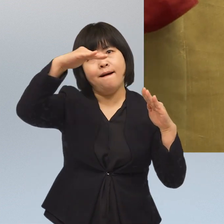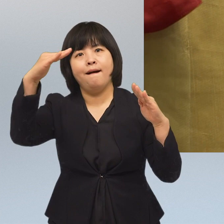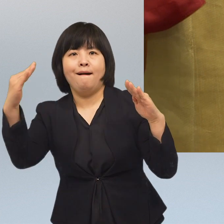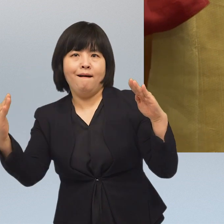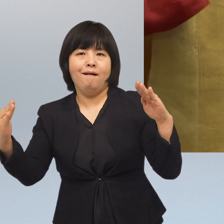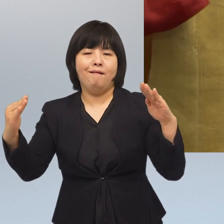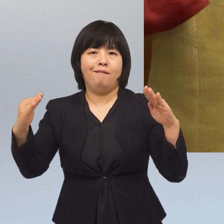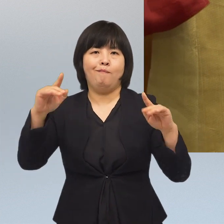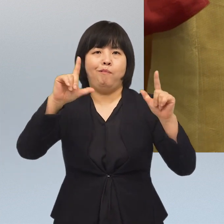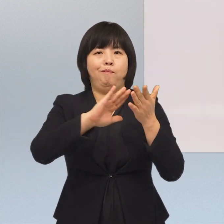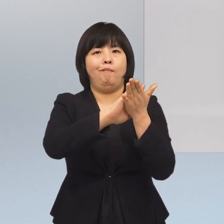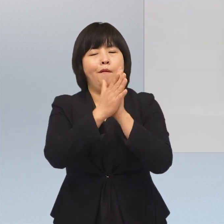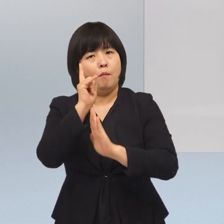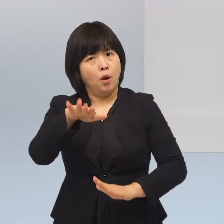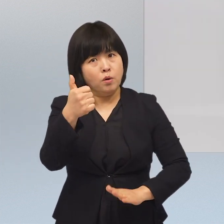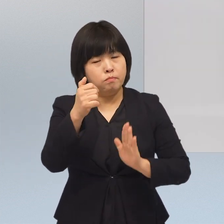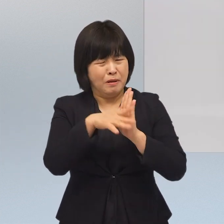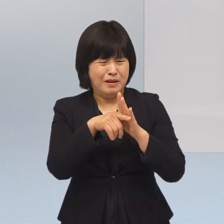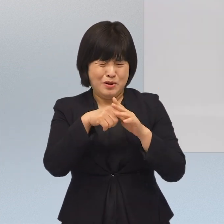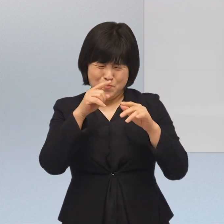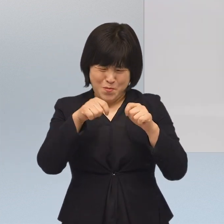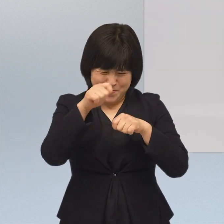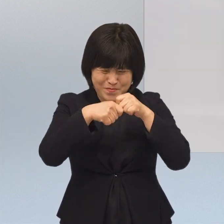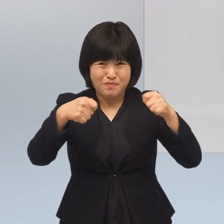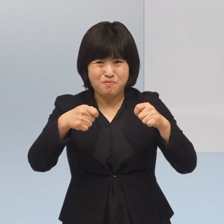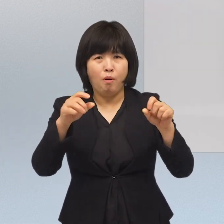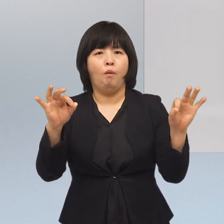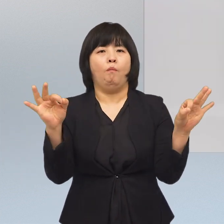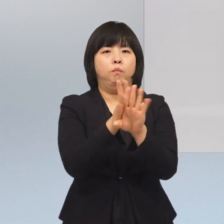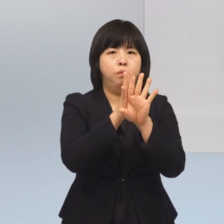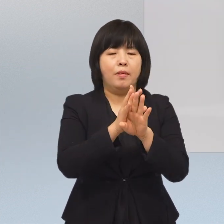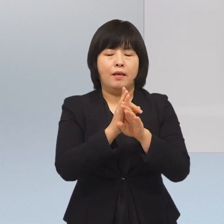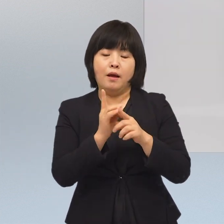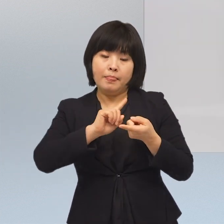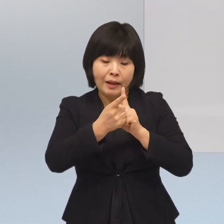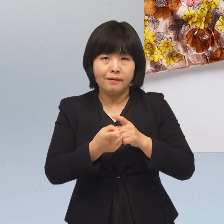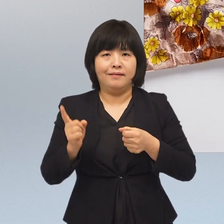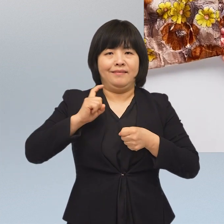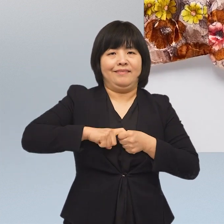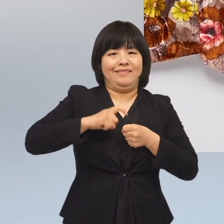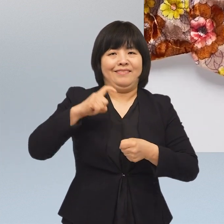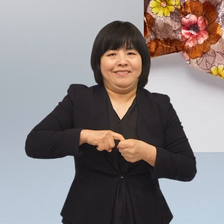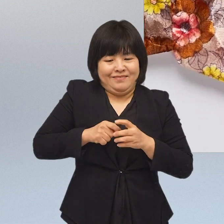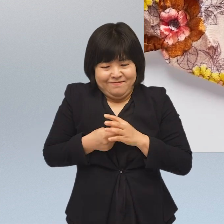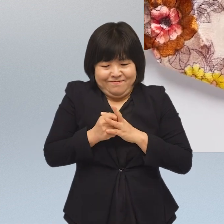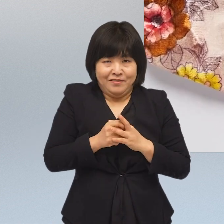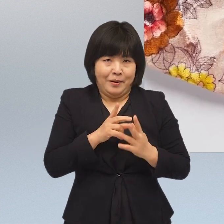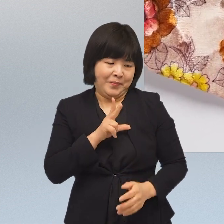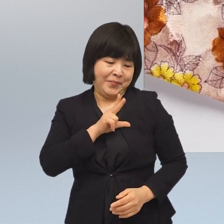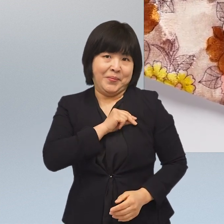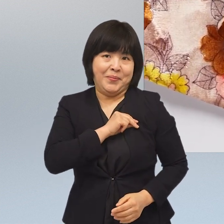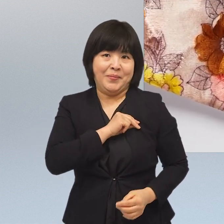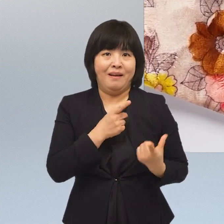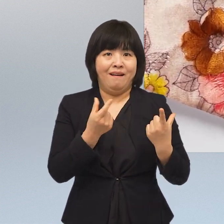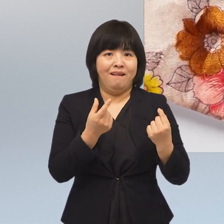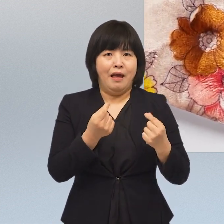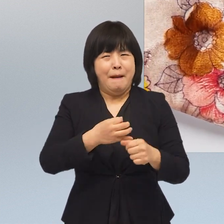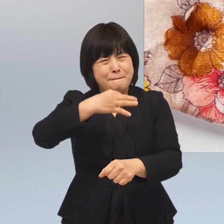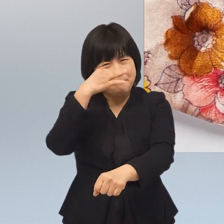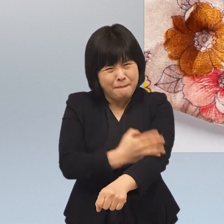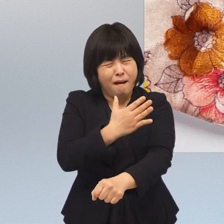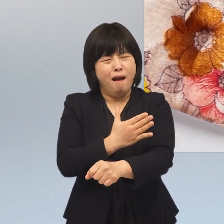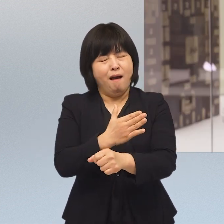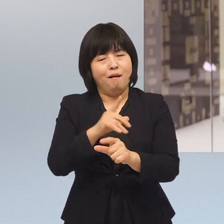곡선이 생기기 시작을 하고, 그리고 50년대 되면은 이제 고름이 없어지고 이제 단추를 쓰거나 이제 브로치를 쓰거나 해서 좀